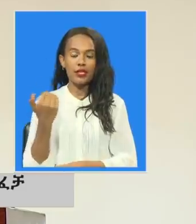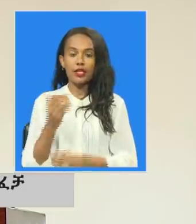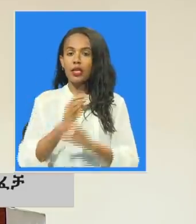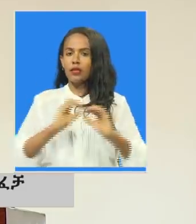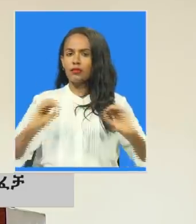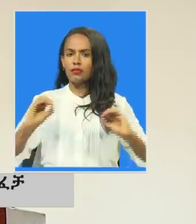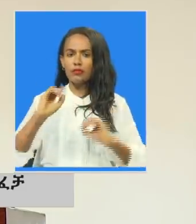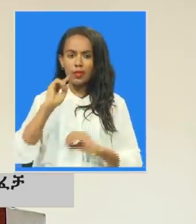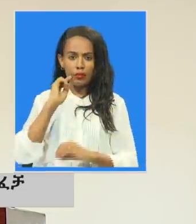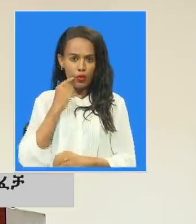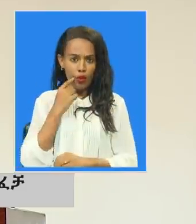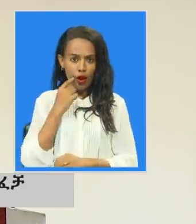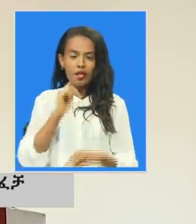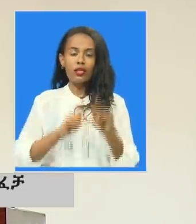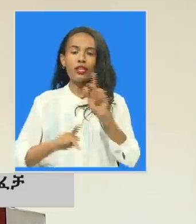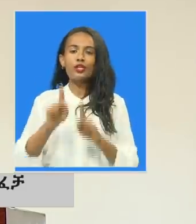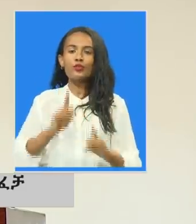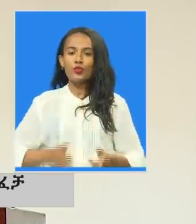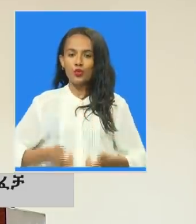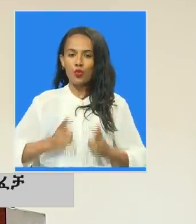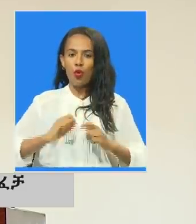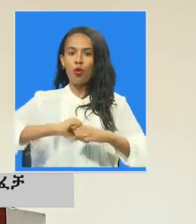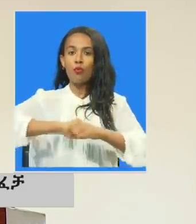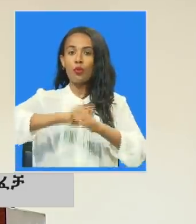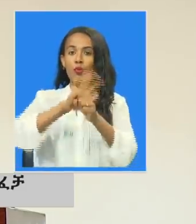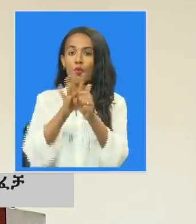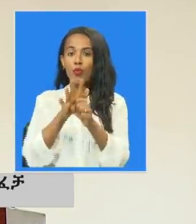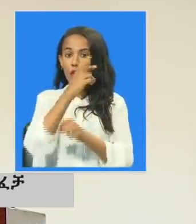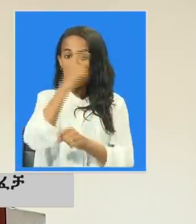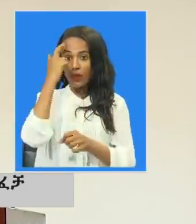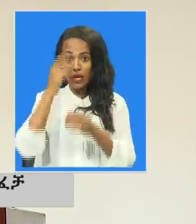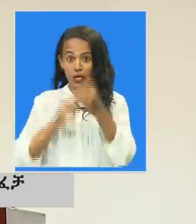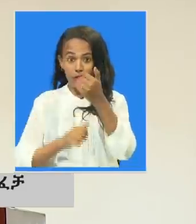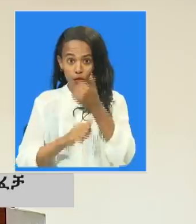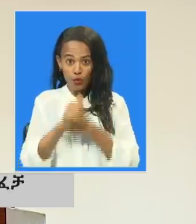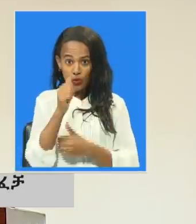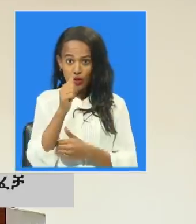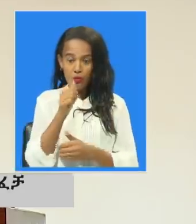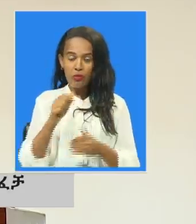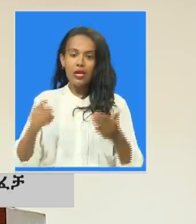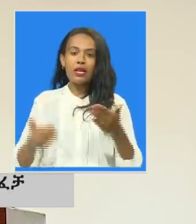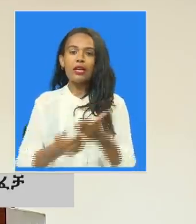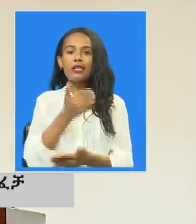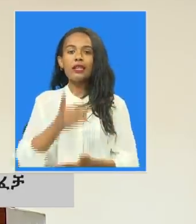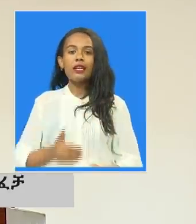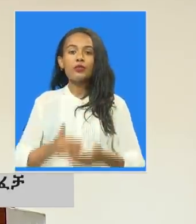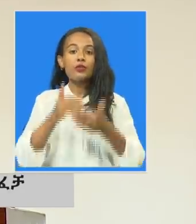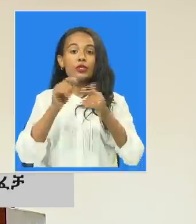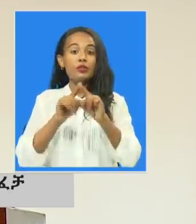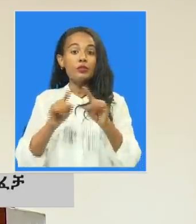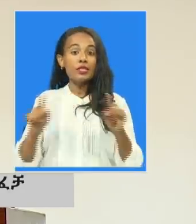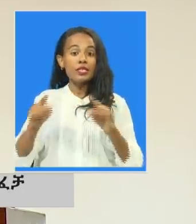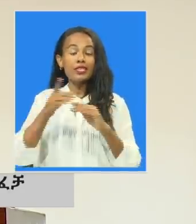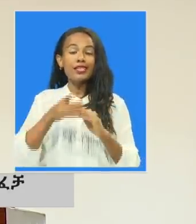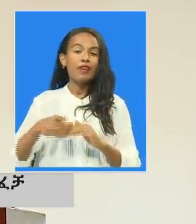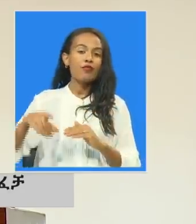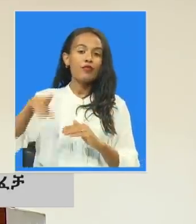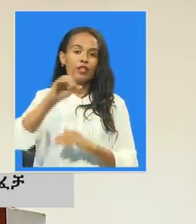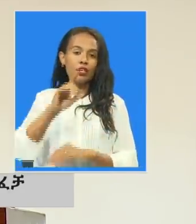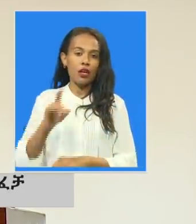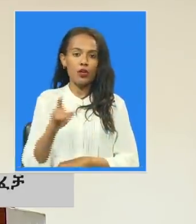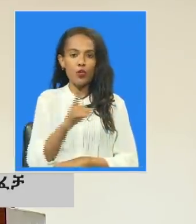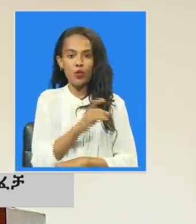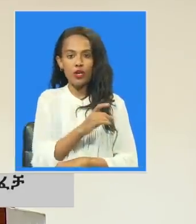ምንም እንኳን የህዝቡ ኑሮ በኮሮና ምክንያት ቢጎዳም ለህዳሴው ግድብ ግን ከፍተኛ